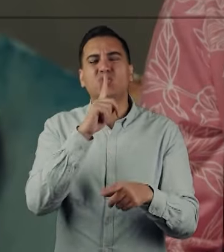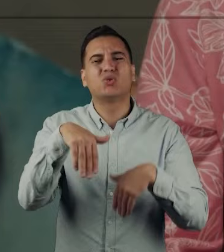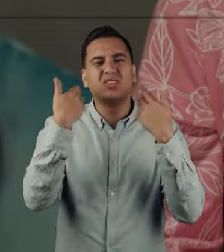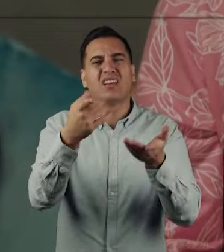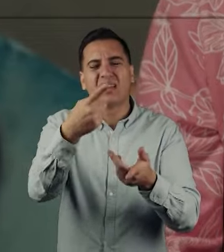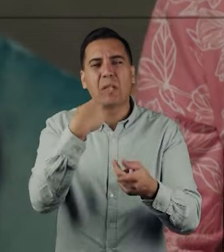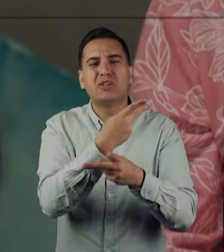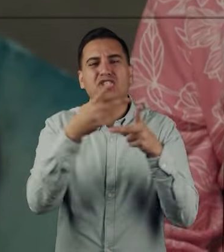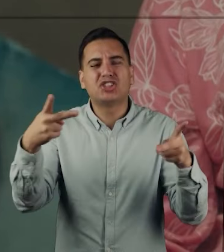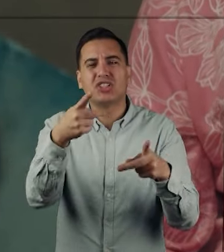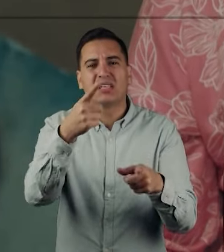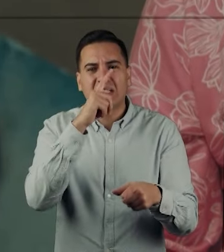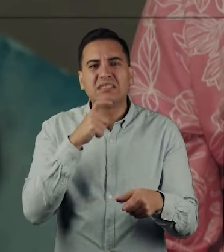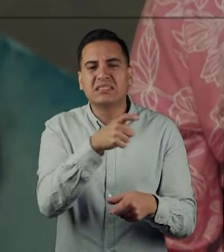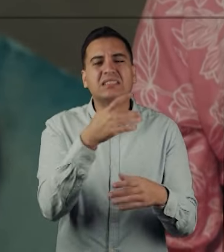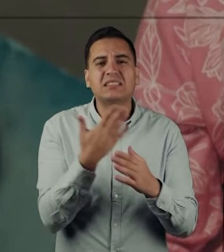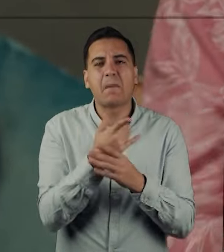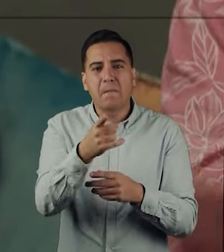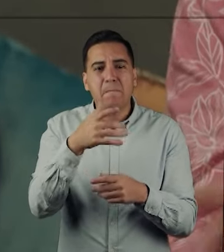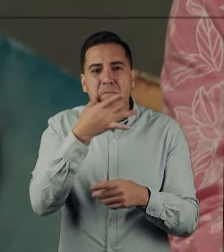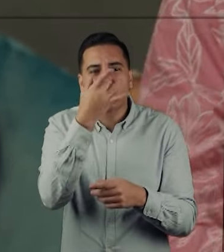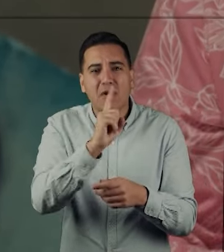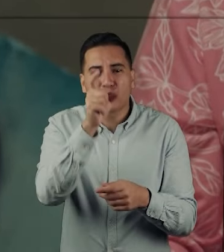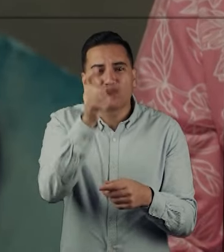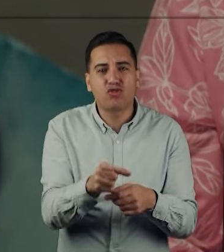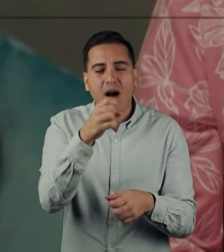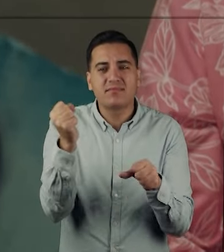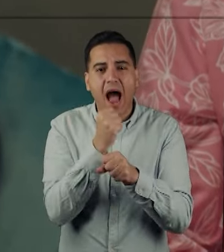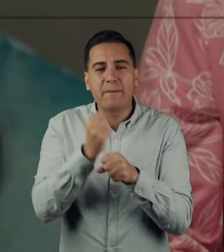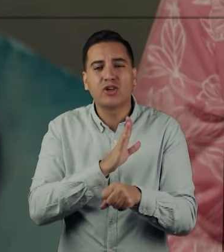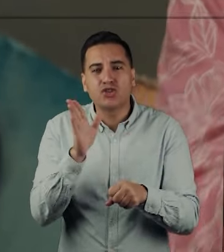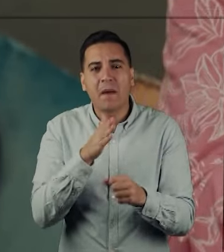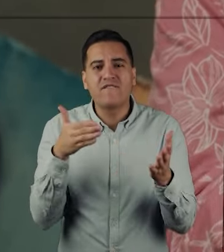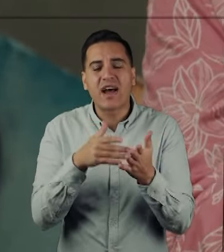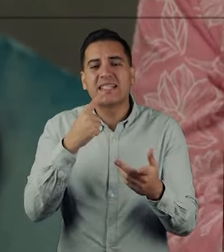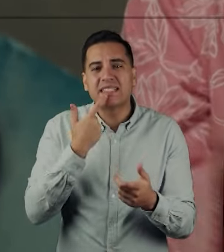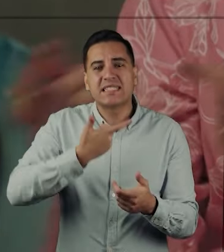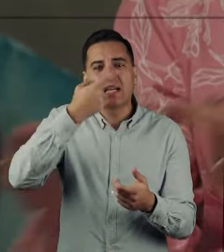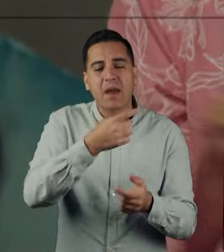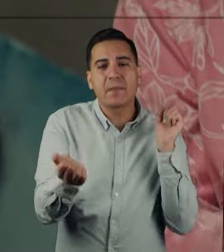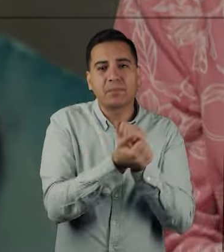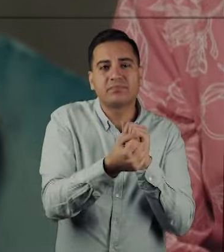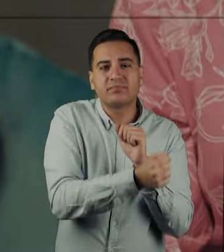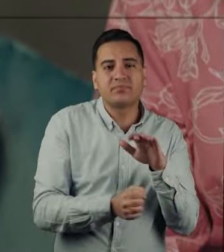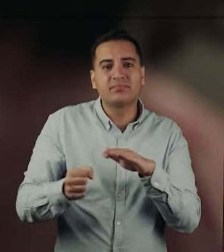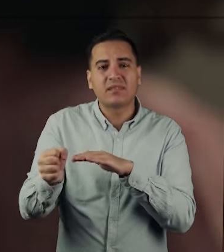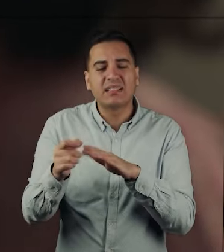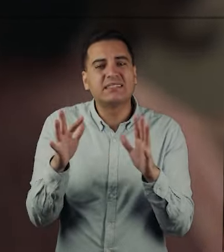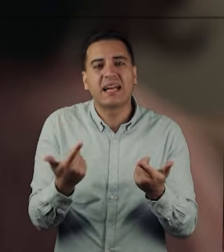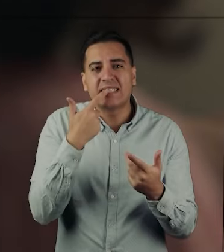يا اخويا تسكت وتتوكس على مصيبتك، ما انتش مكسوف من نفسك؟ عايز تدخل الراجل السجن وهو في السن